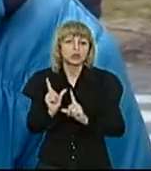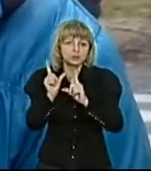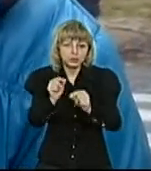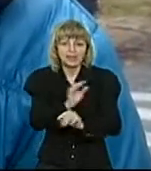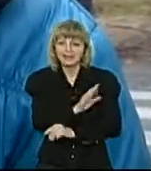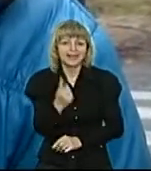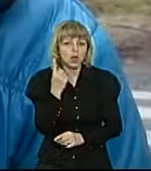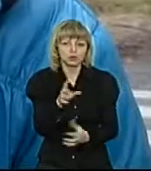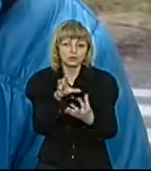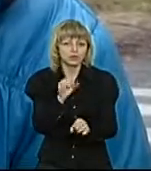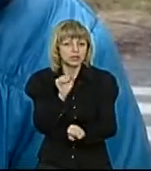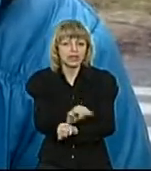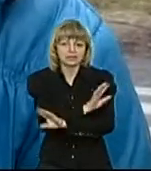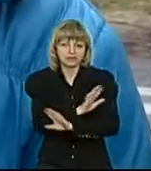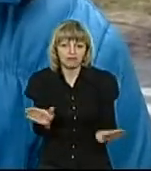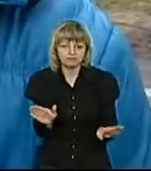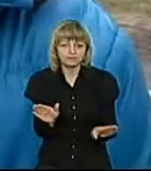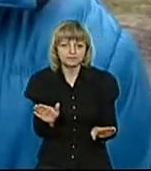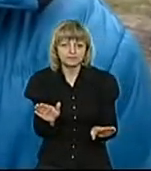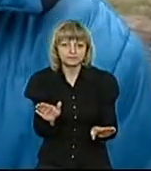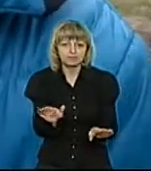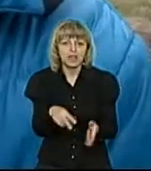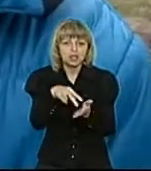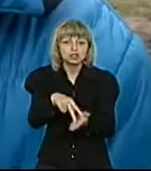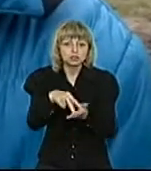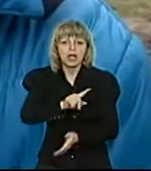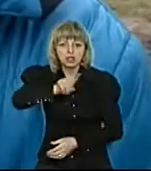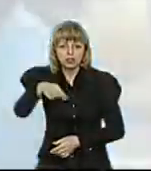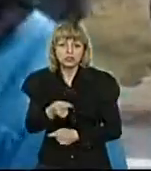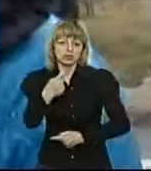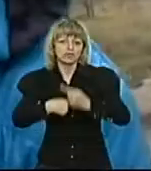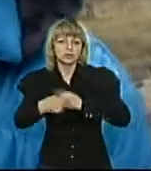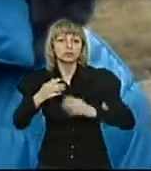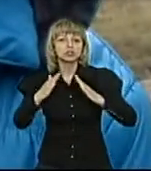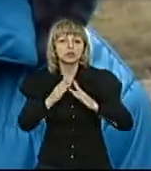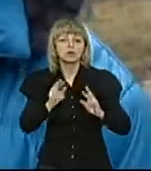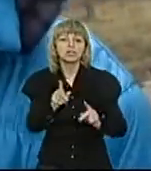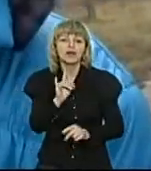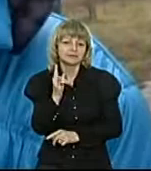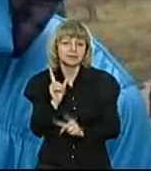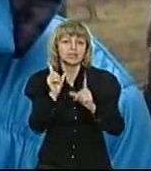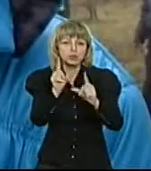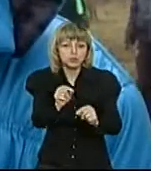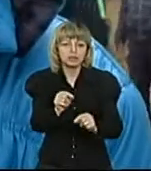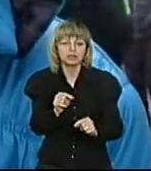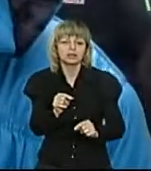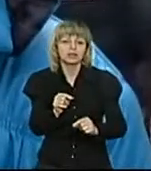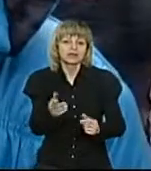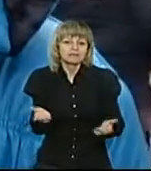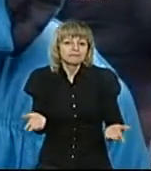один автобус не став. Постояли годину, прийшли додому. Як дитині доїхати, як дитині